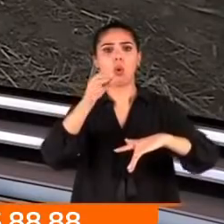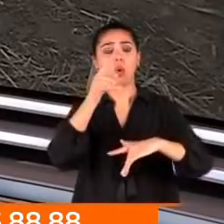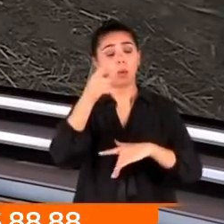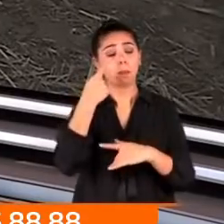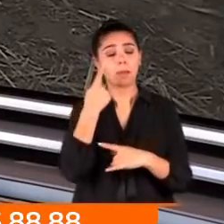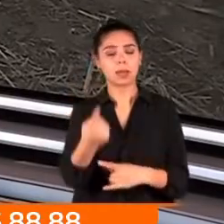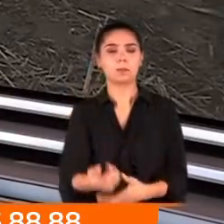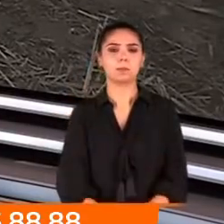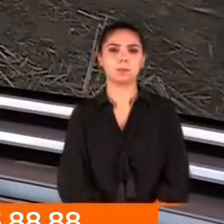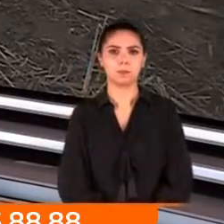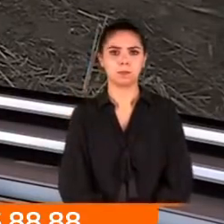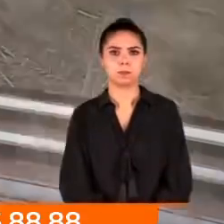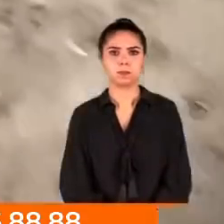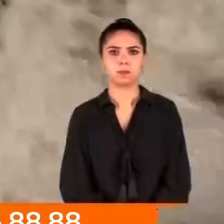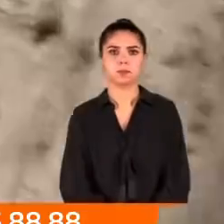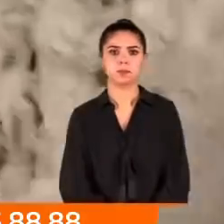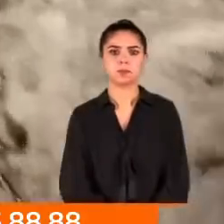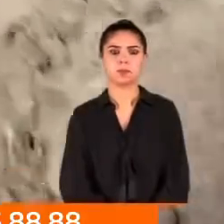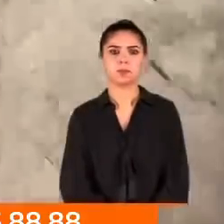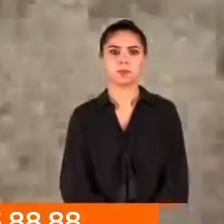haberleştirdiler.